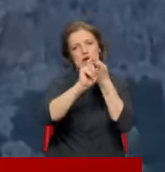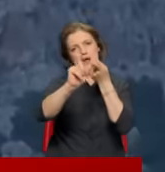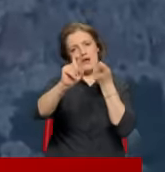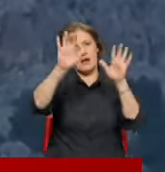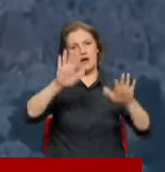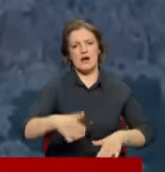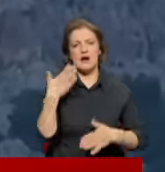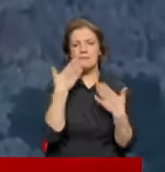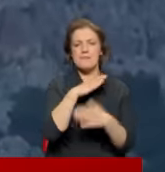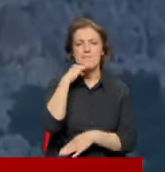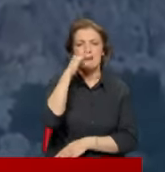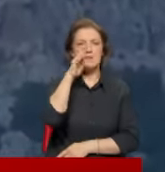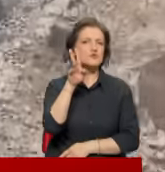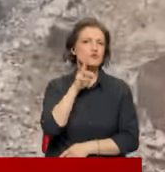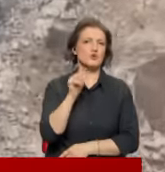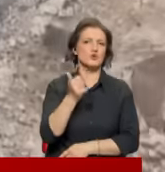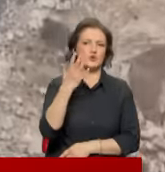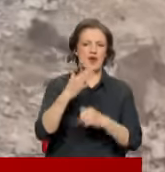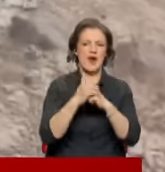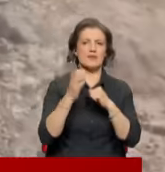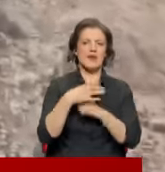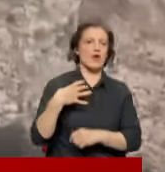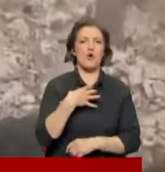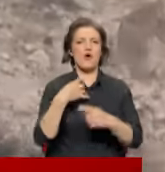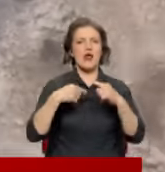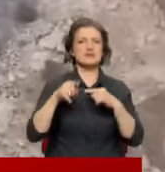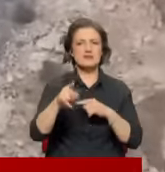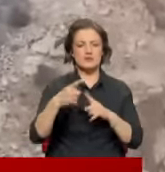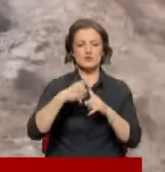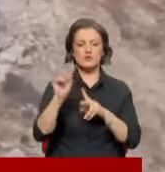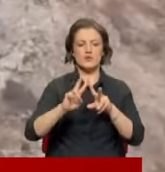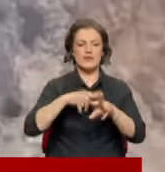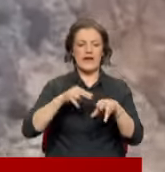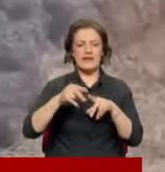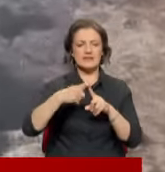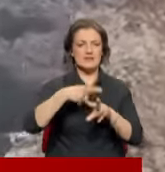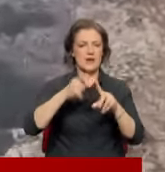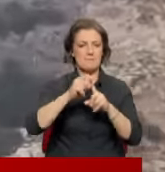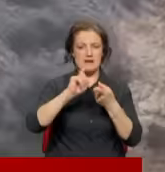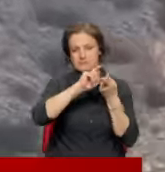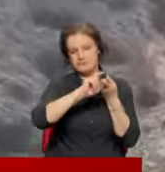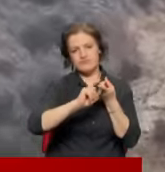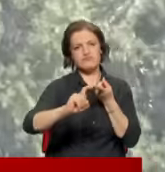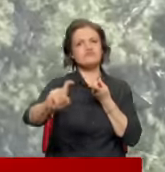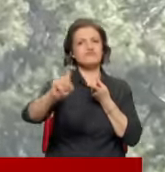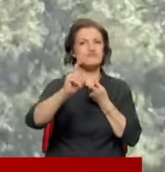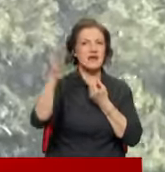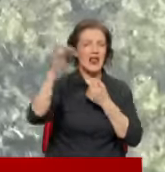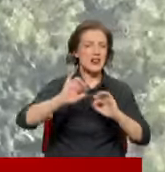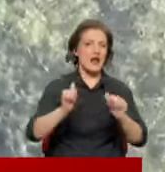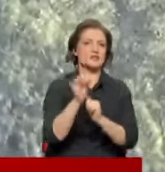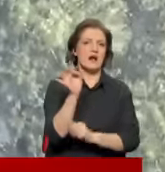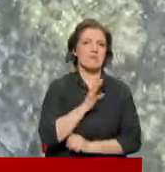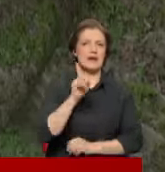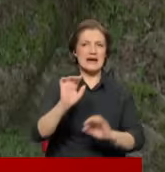kaldılar. Ramazan bayramının son günü. Antalya Konya altı Tünektepe Sarısu hattında çalışan teleferikten geldi kaza